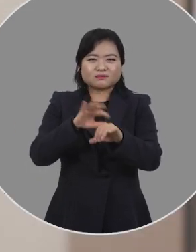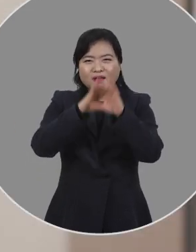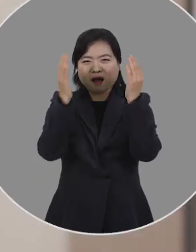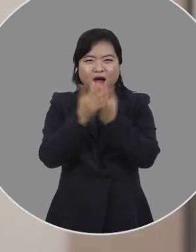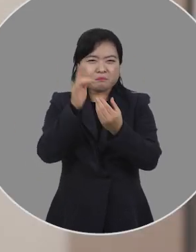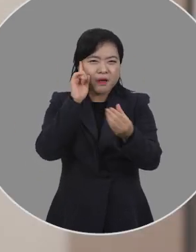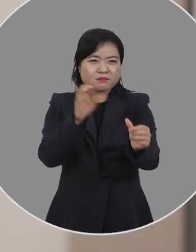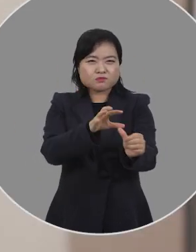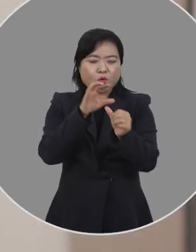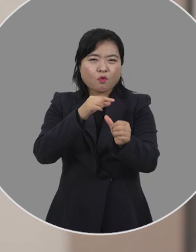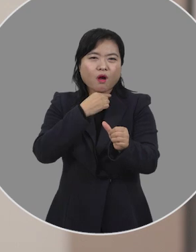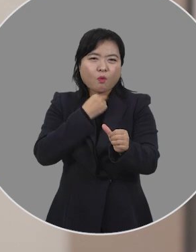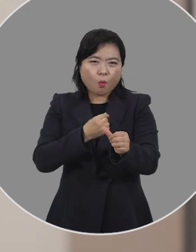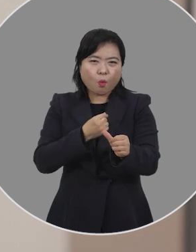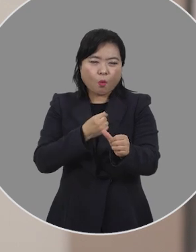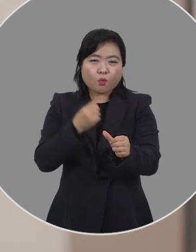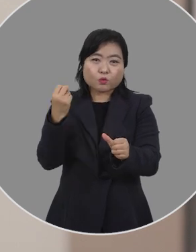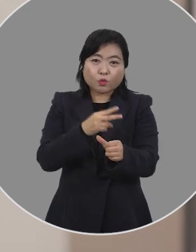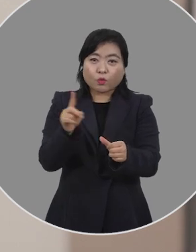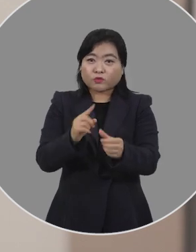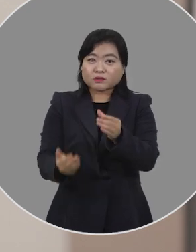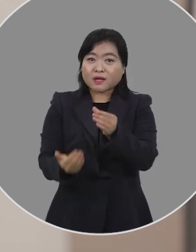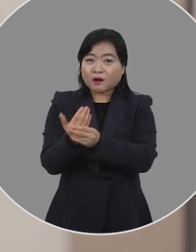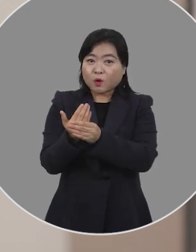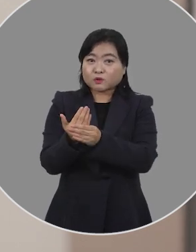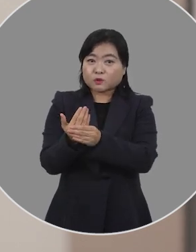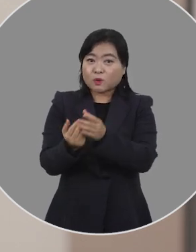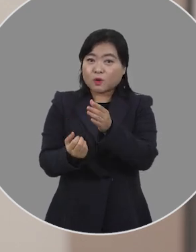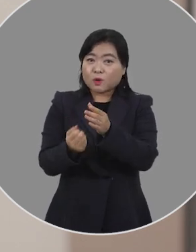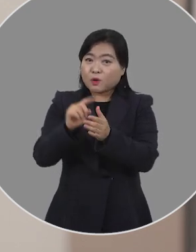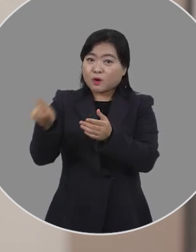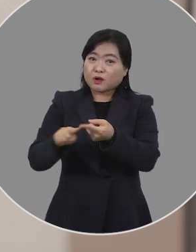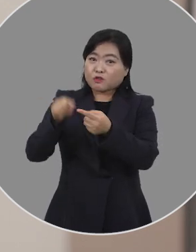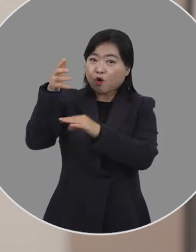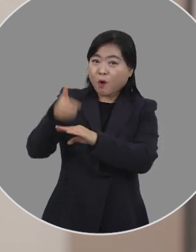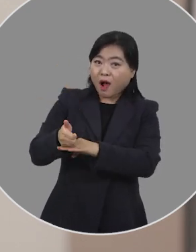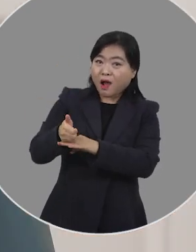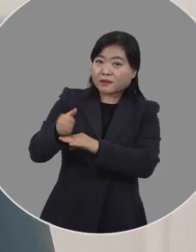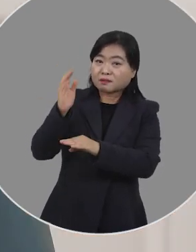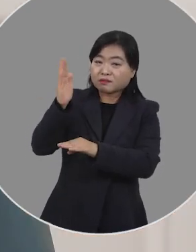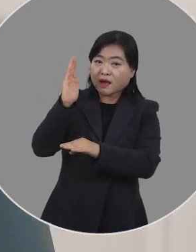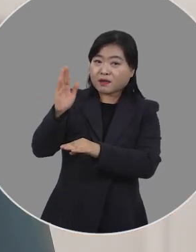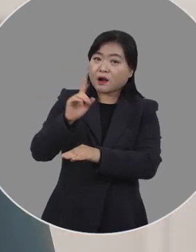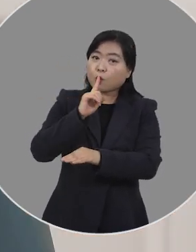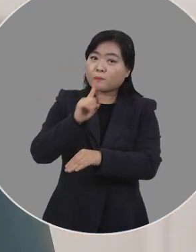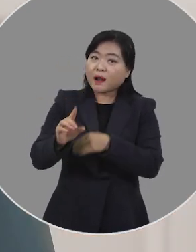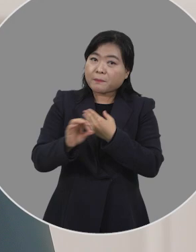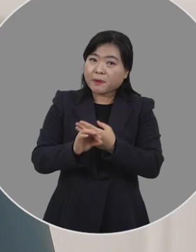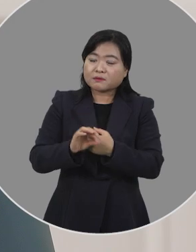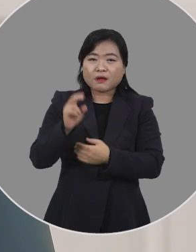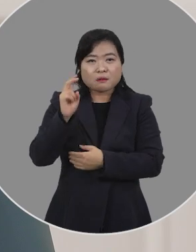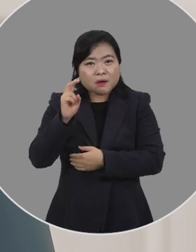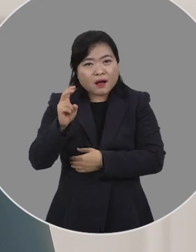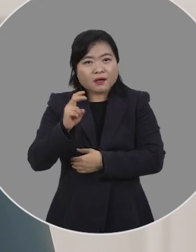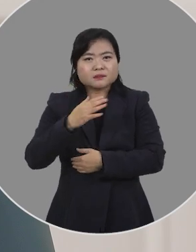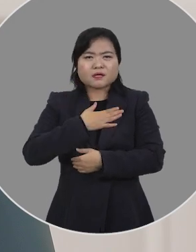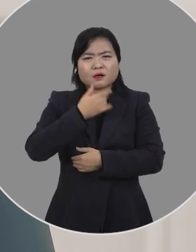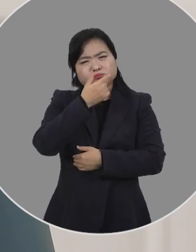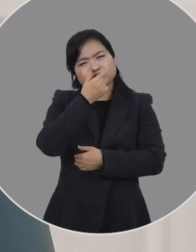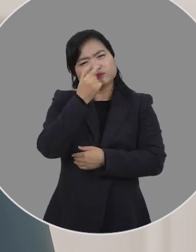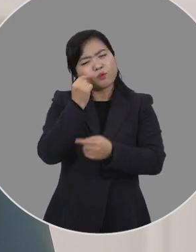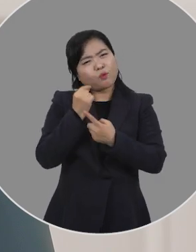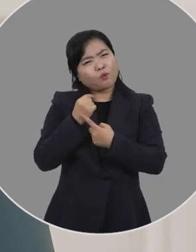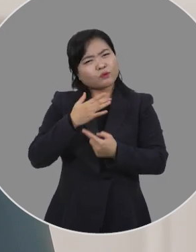하거나 아니면 어떤 사건으로 결실을 맺은 걸 얘기하라라고 하면 아마 제가